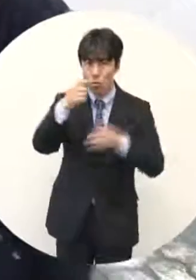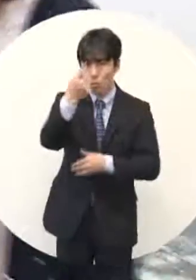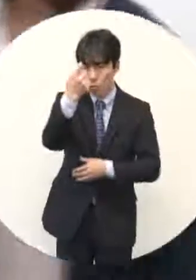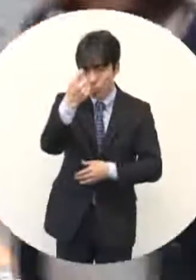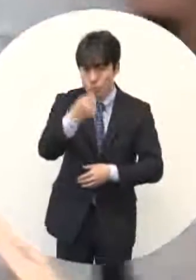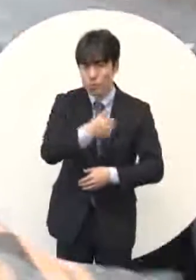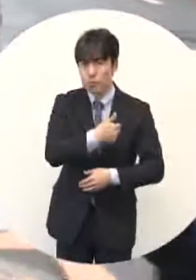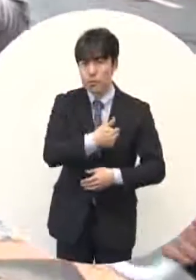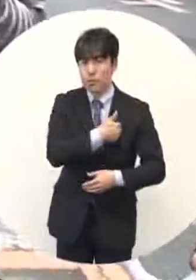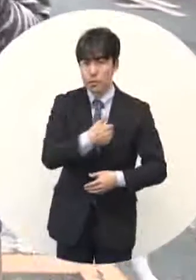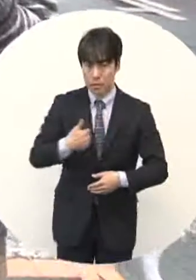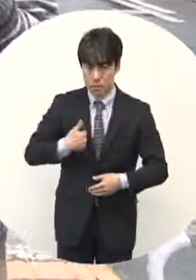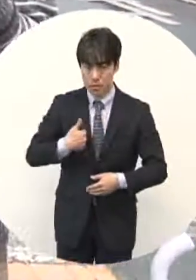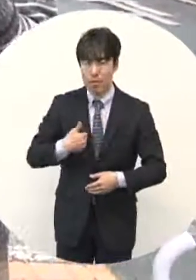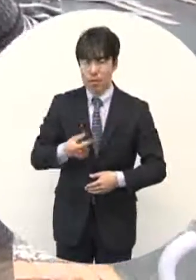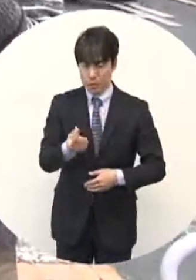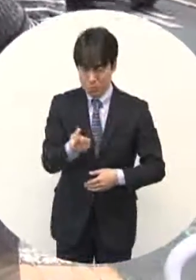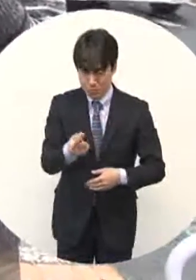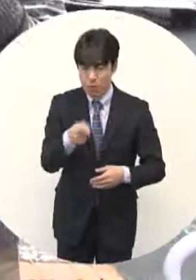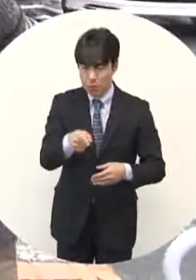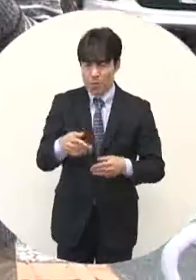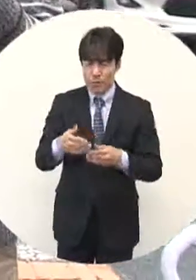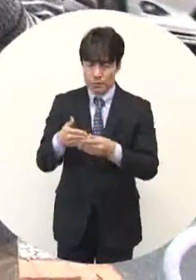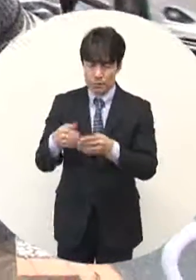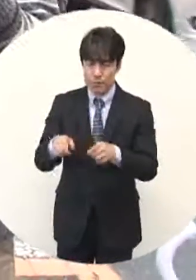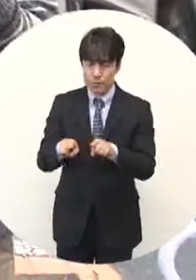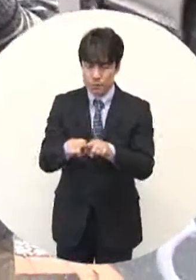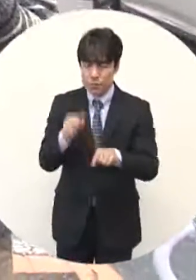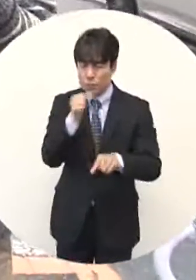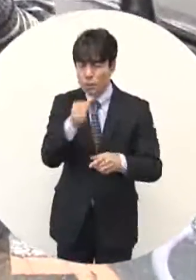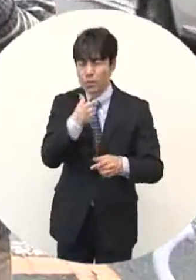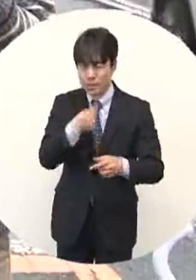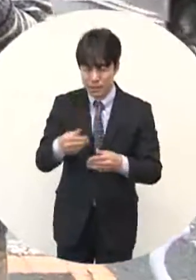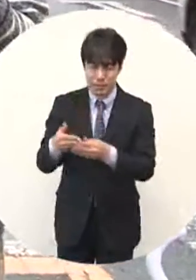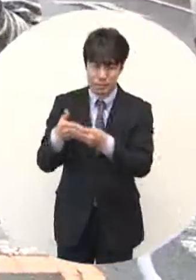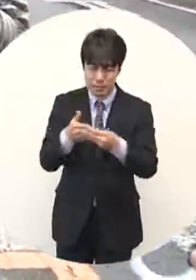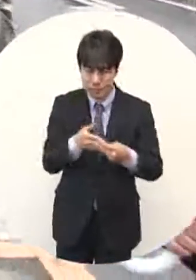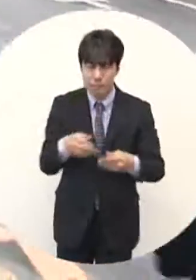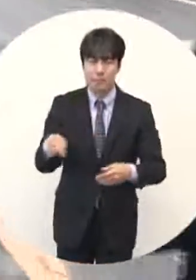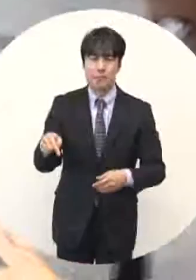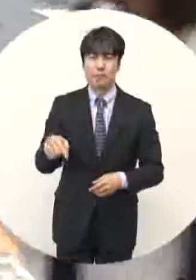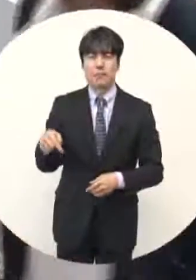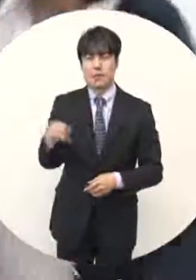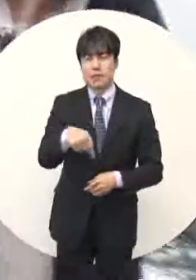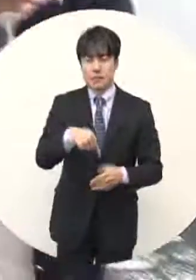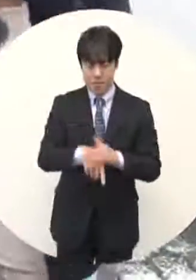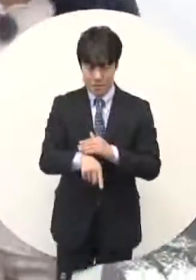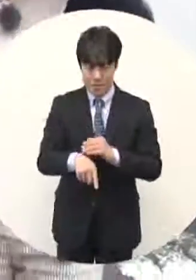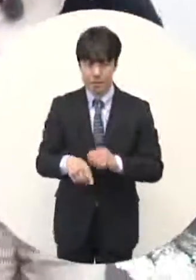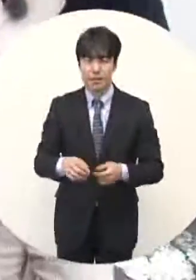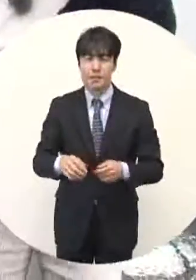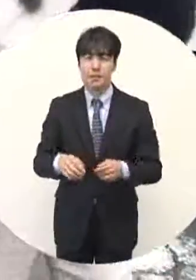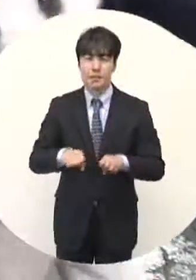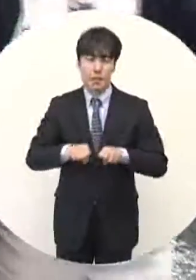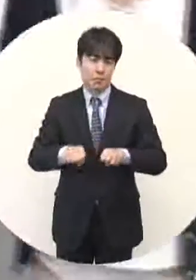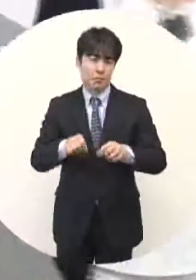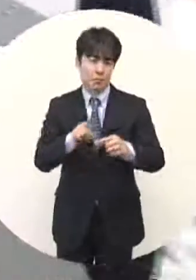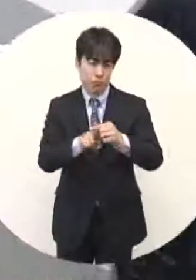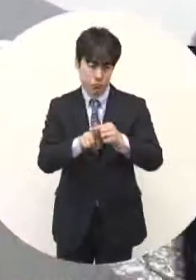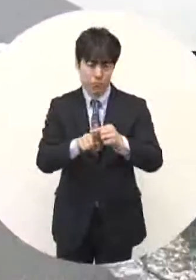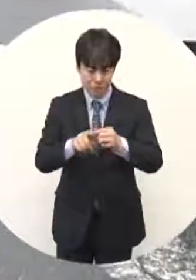は い、 これなんです。松本さんに紹介したかったイベント、はい、早速やってるので、はい、行ってみましょう。 行ってみましょう、 はい、